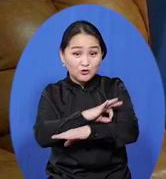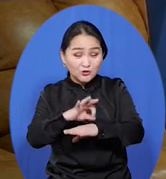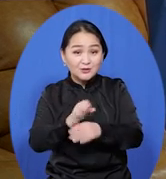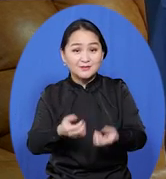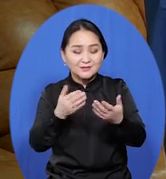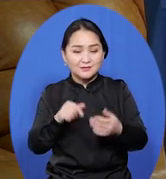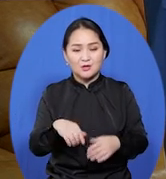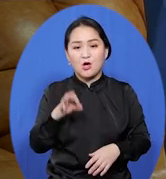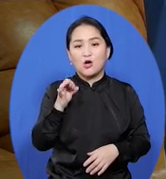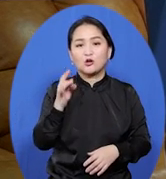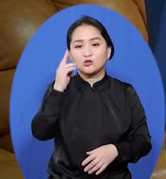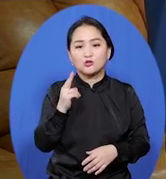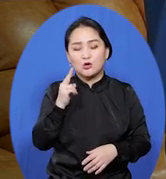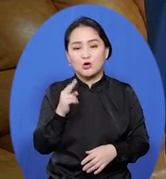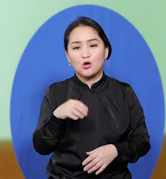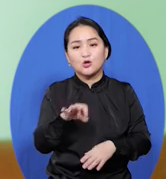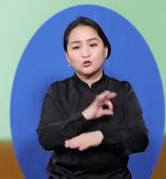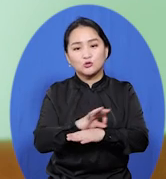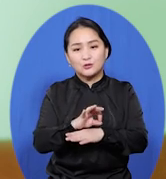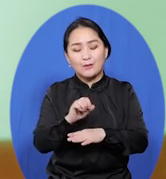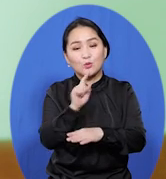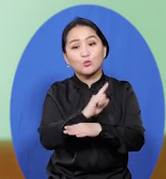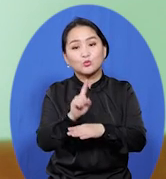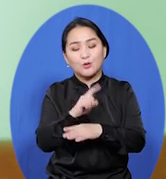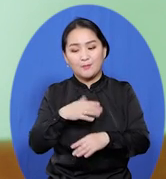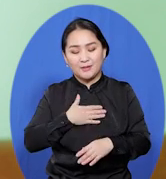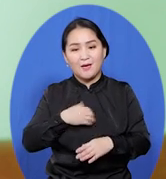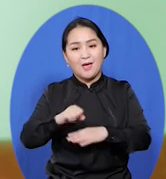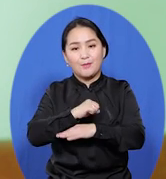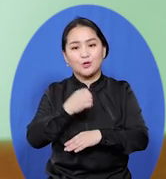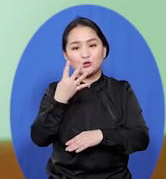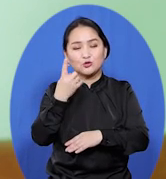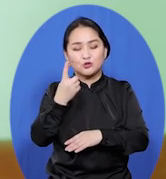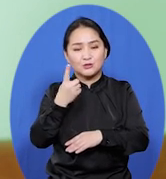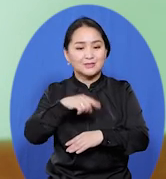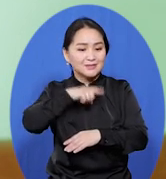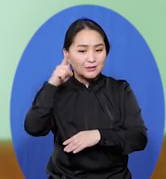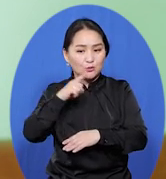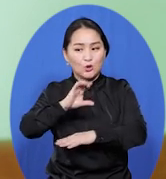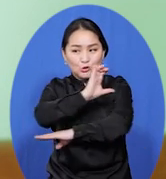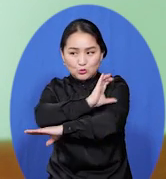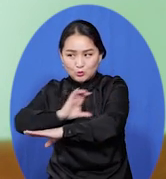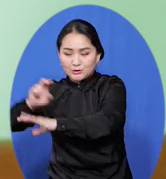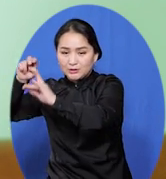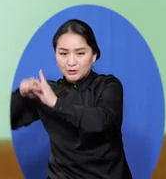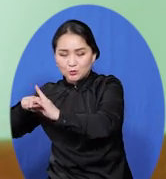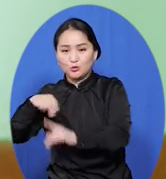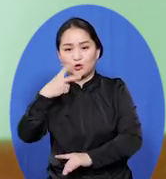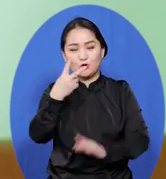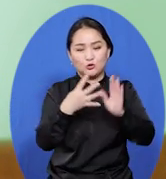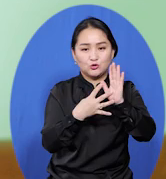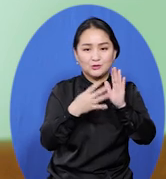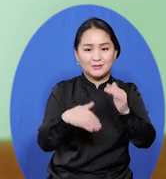тийм. Энэ оролцоо төсөл нь маш үр дүнтэй байна. Нийтдээ манай аймагт 41 залуу ихний хэлсэнд одоогоор суудсан, сургалтандаа суухад ирсэн. Тэндээс 29